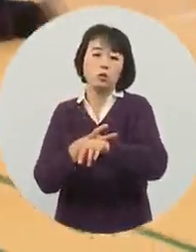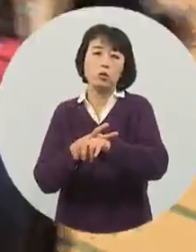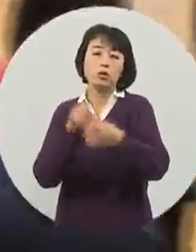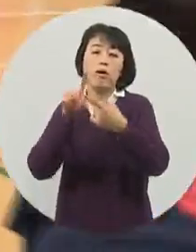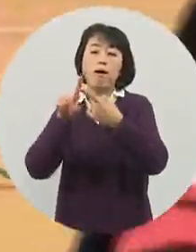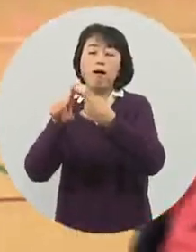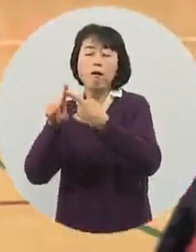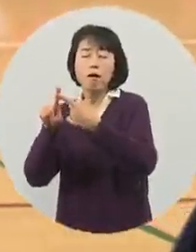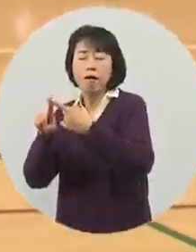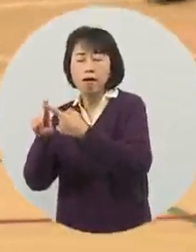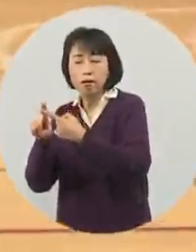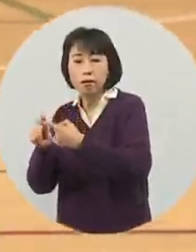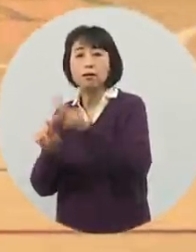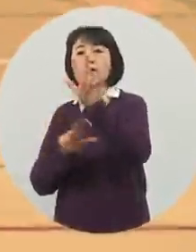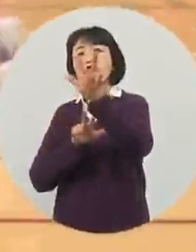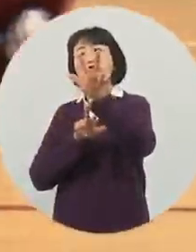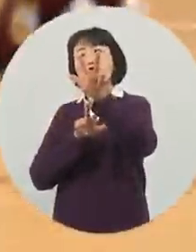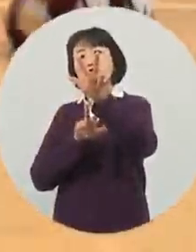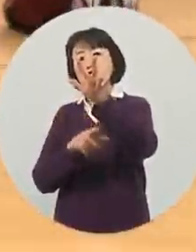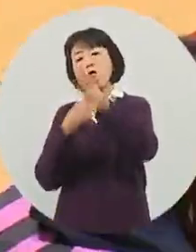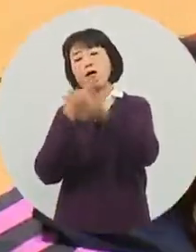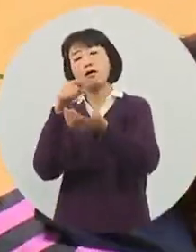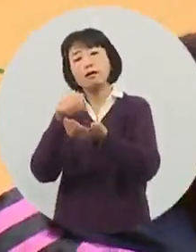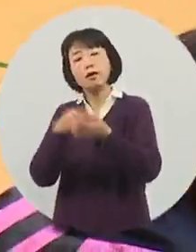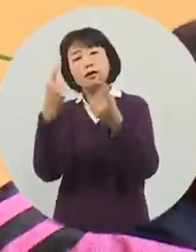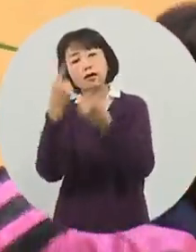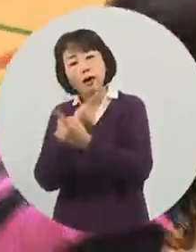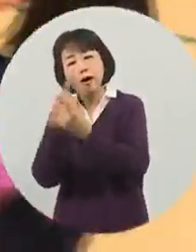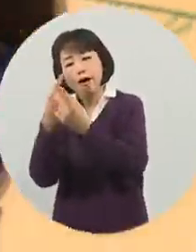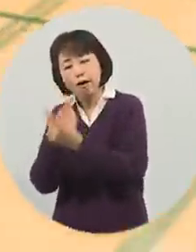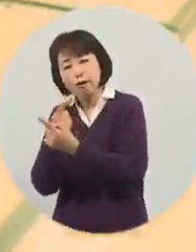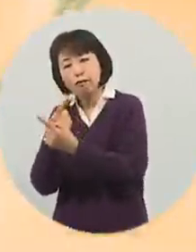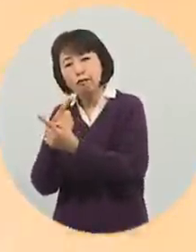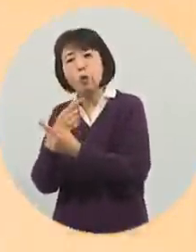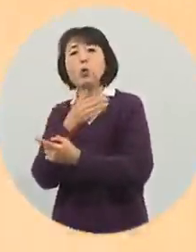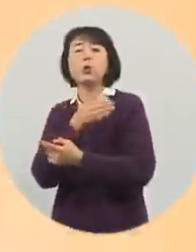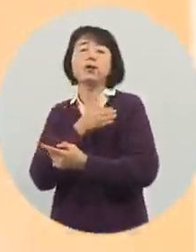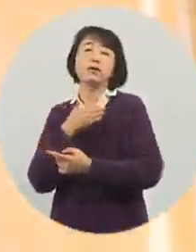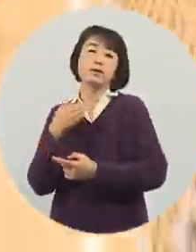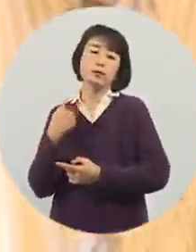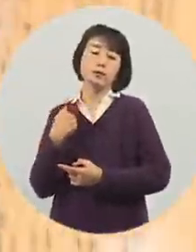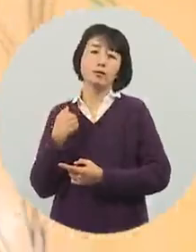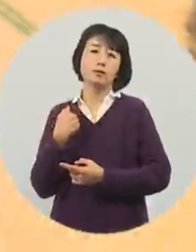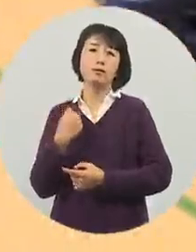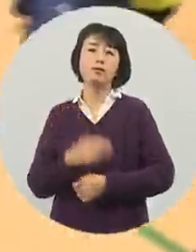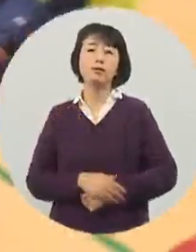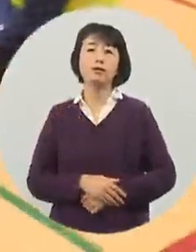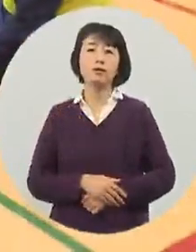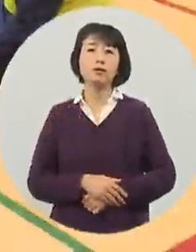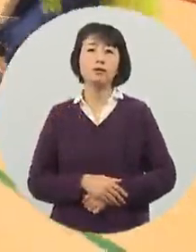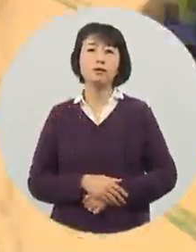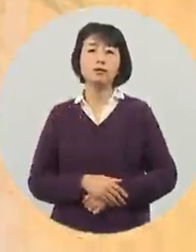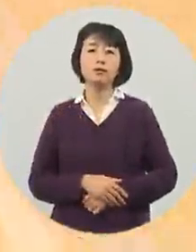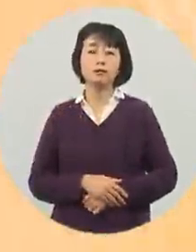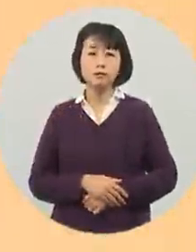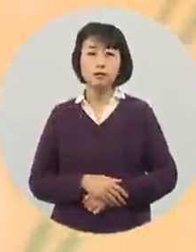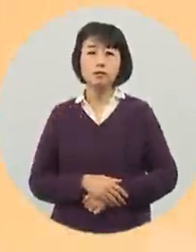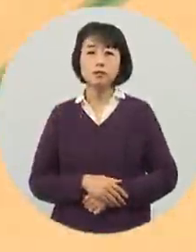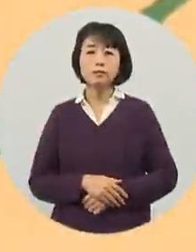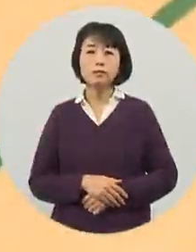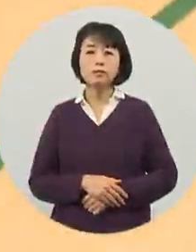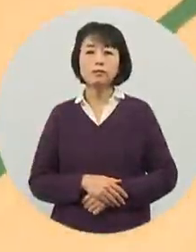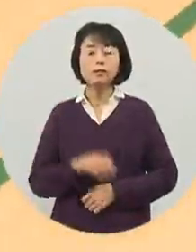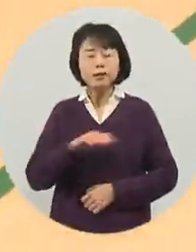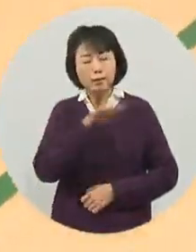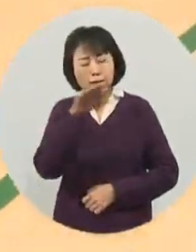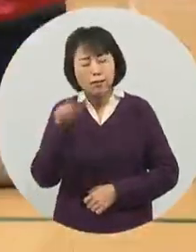も簡単にしたり優しくしたり、はいはい、することができますから、まあ、そういう意味では誰